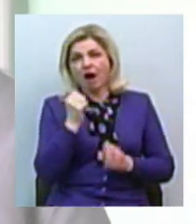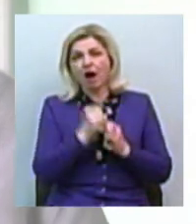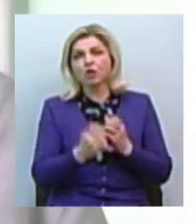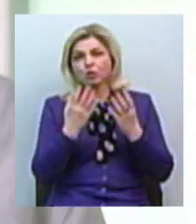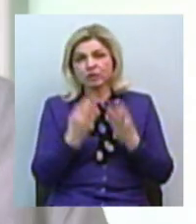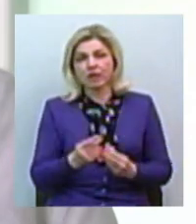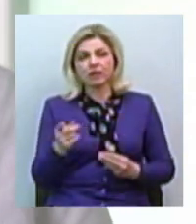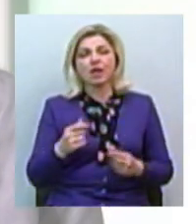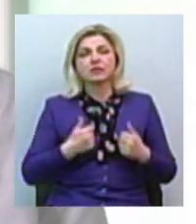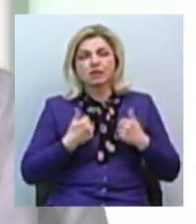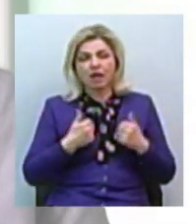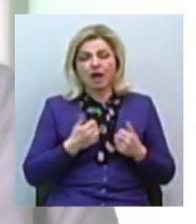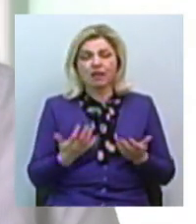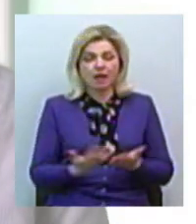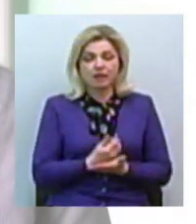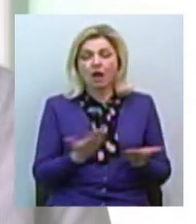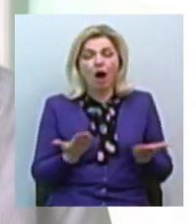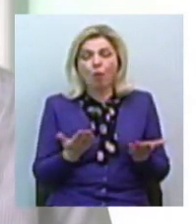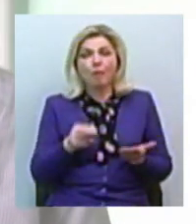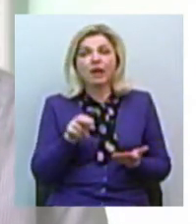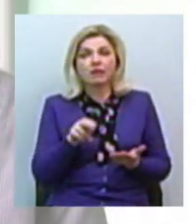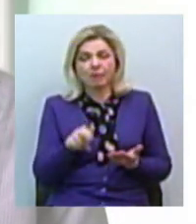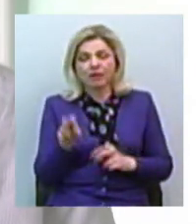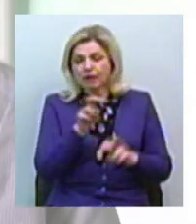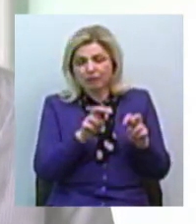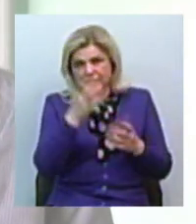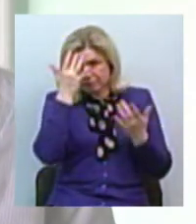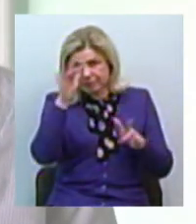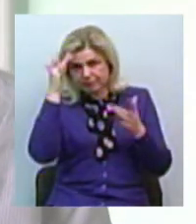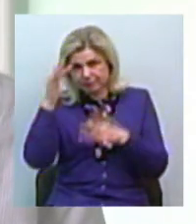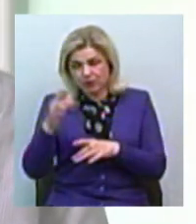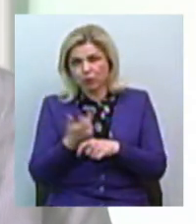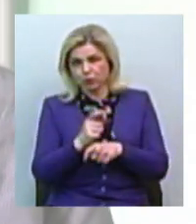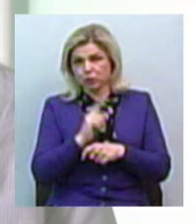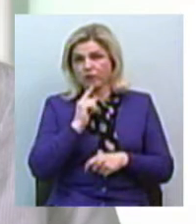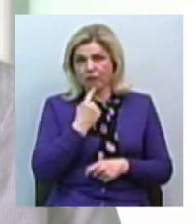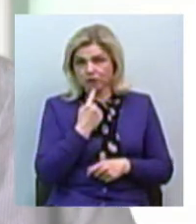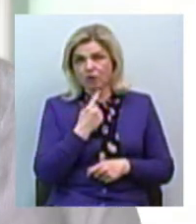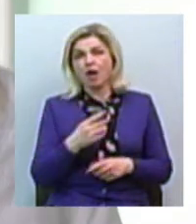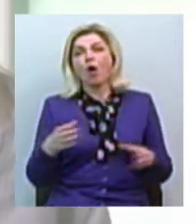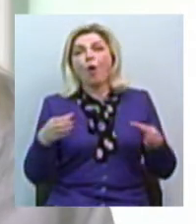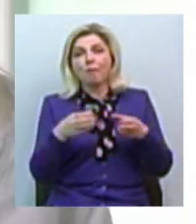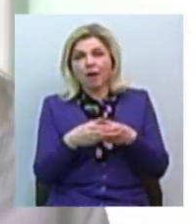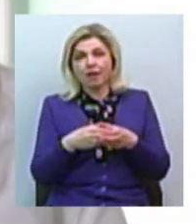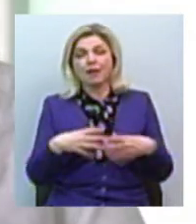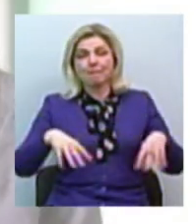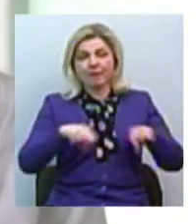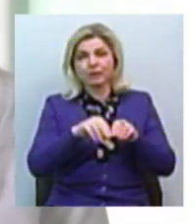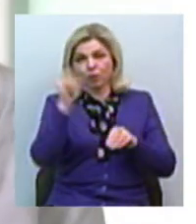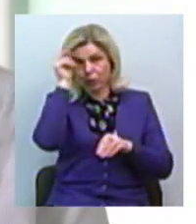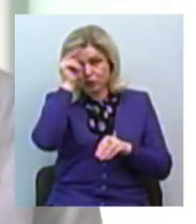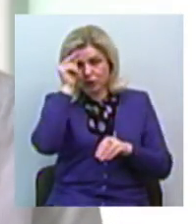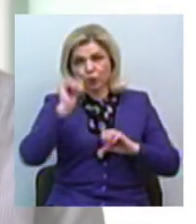вона намагається знайти якісь предмети, і їй це дуже важко. Тому ми з командою моїх одногрупників, моїми